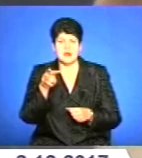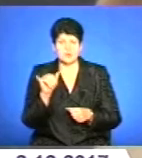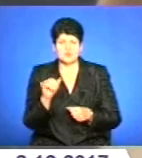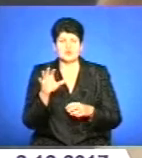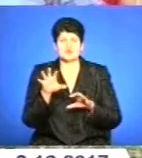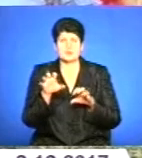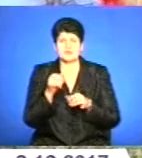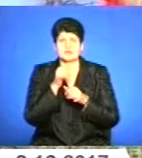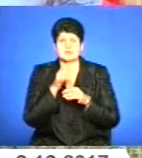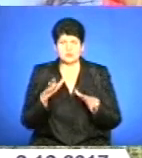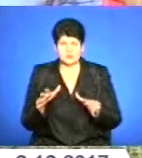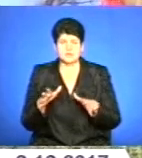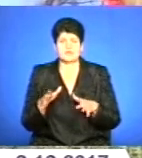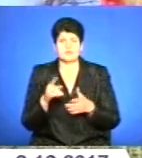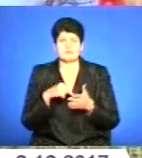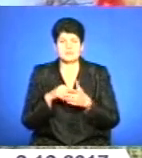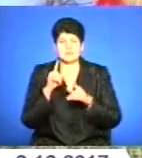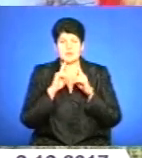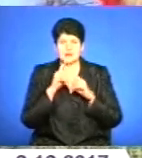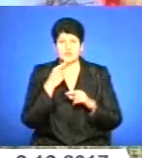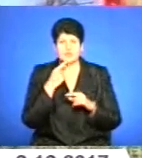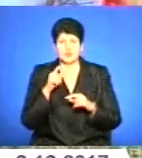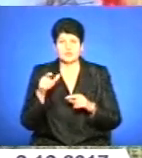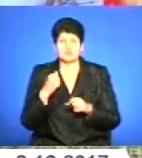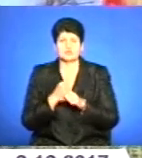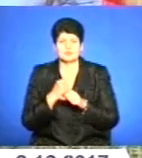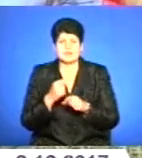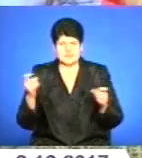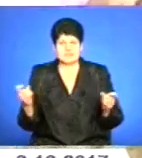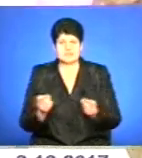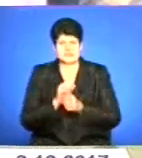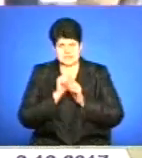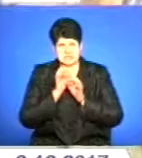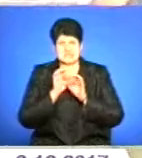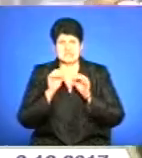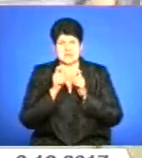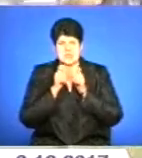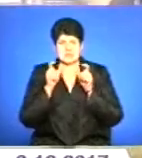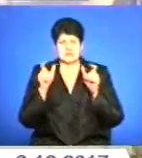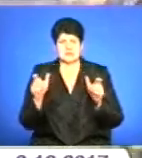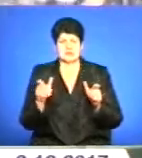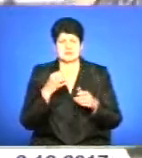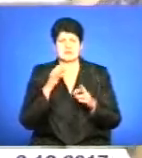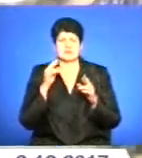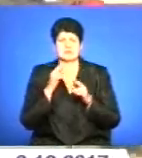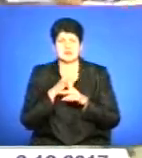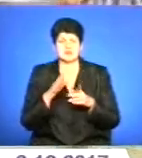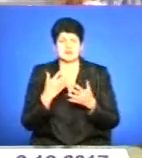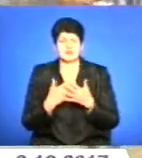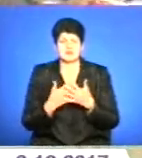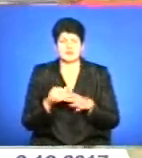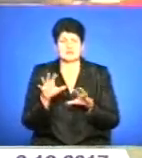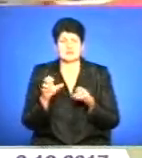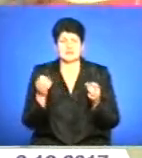доїхати транспорт. У міській раді Хоросткова кажуть, люди зробили скандал і розповсюдили недостовірну інформацію, що нібито